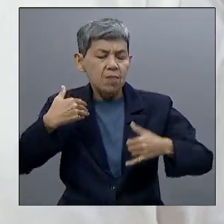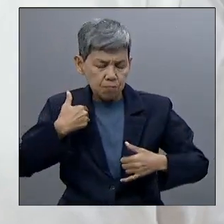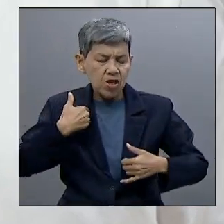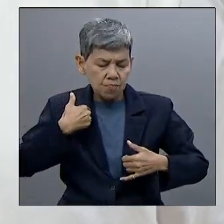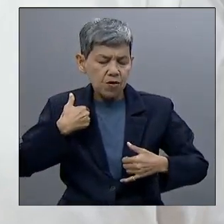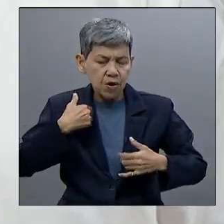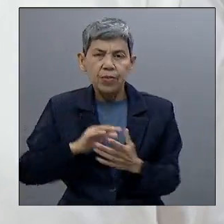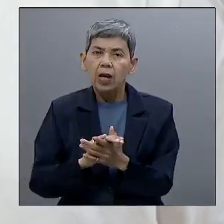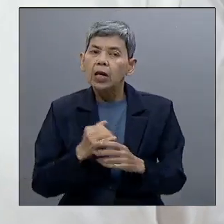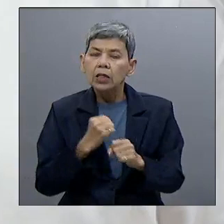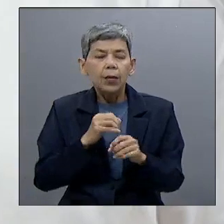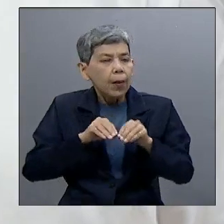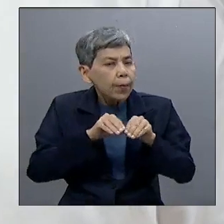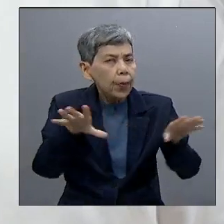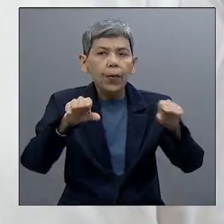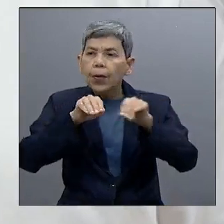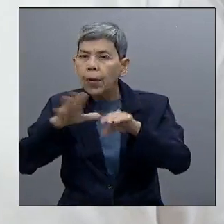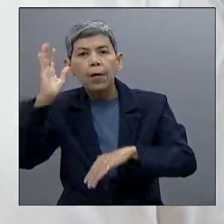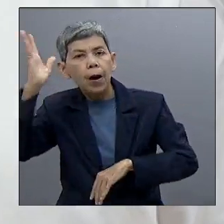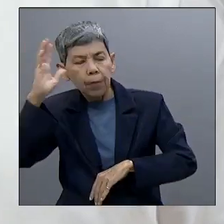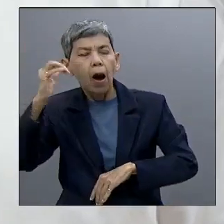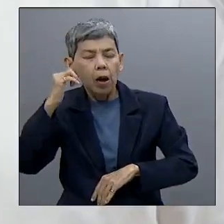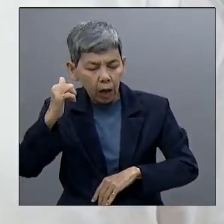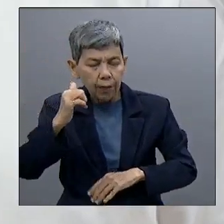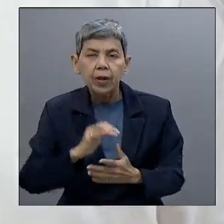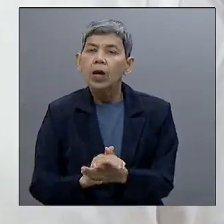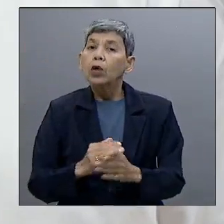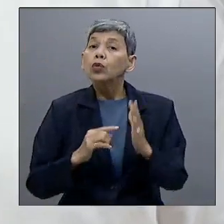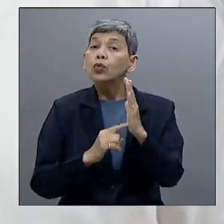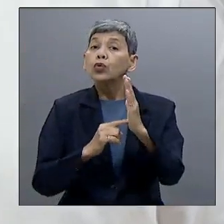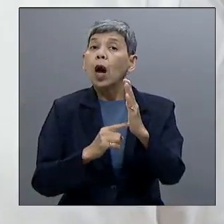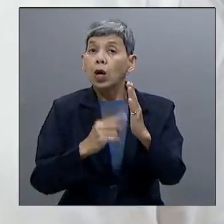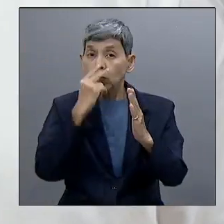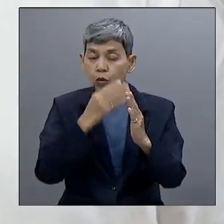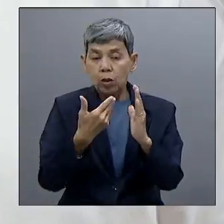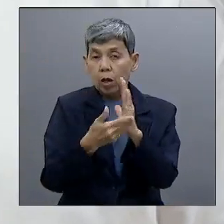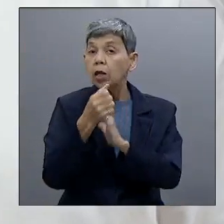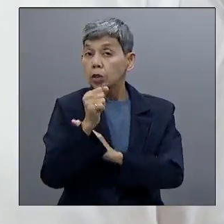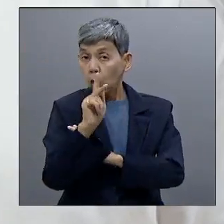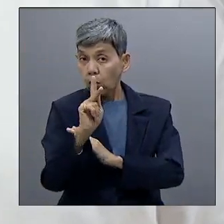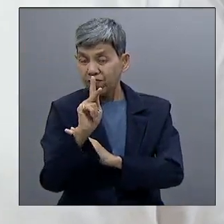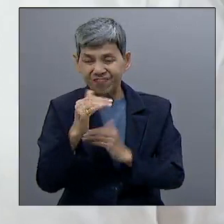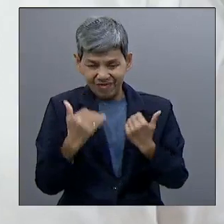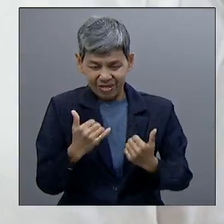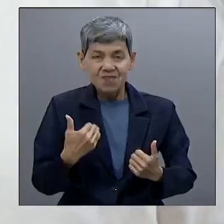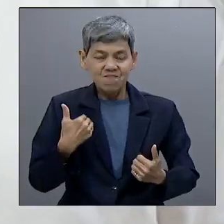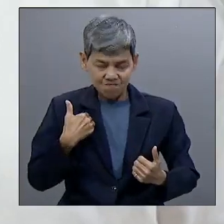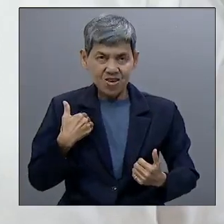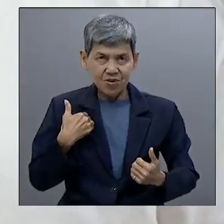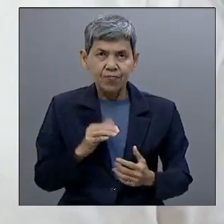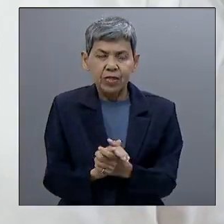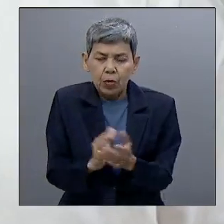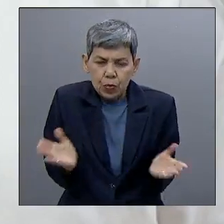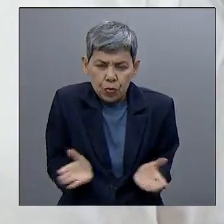ราวสามารถจะถ่ายทอดออกไปได้ยกตัวอย่างเช่นที่จังหวัดสกลนครซึ่งวันนี้ได้รับการยกตั้